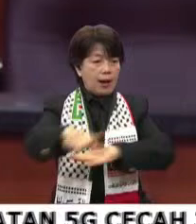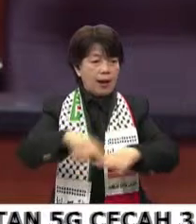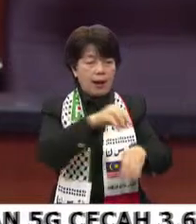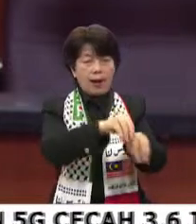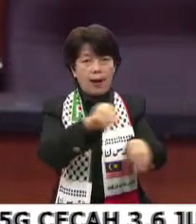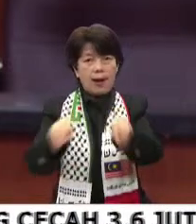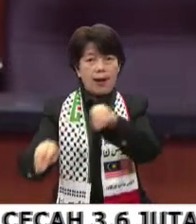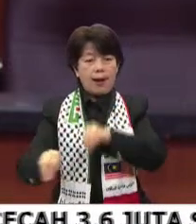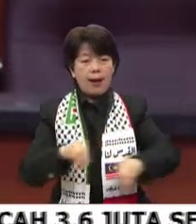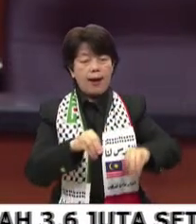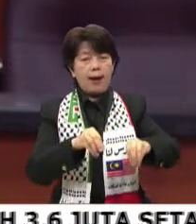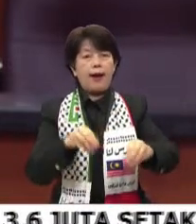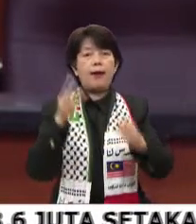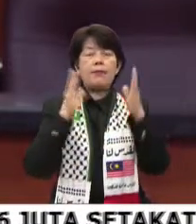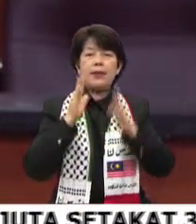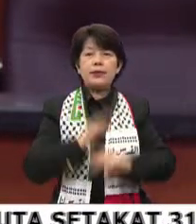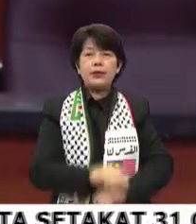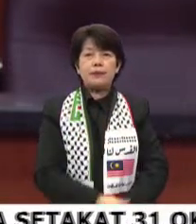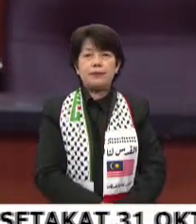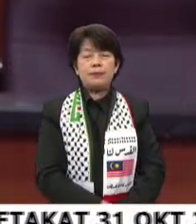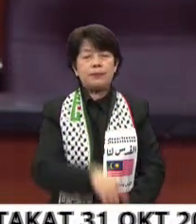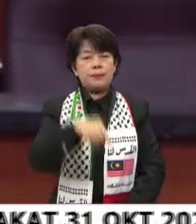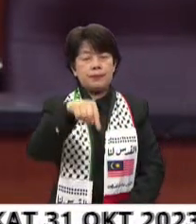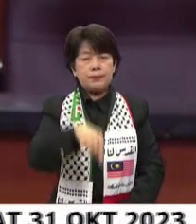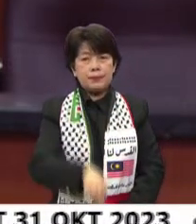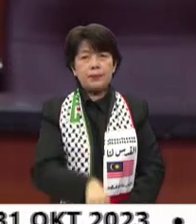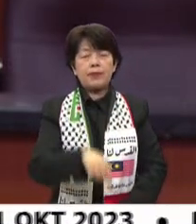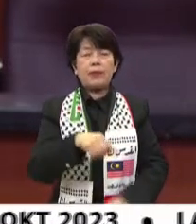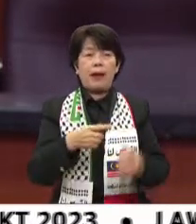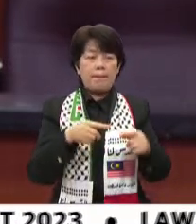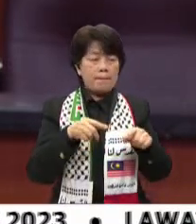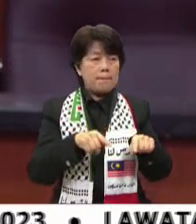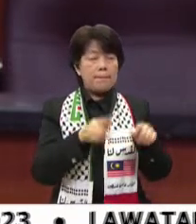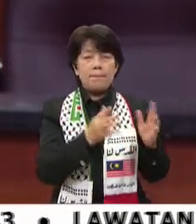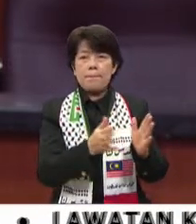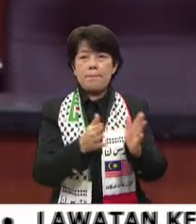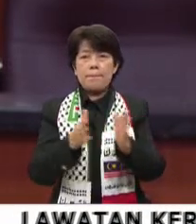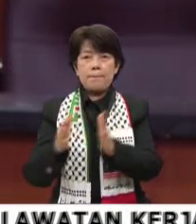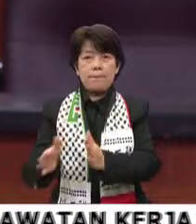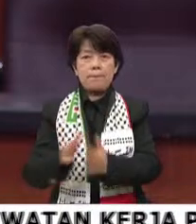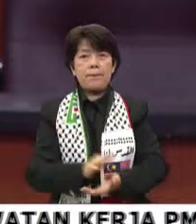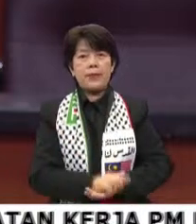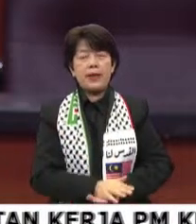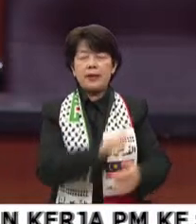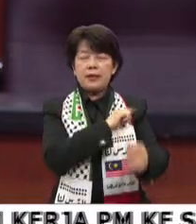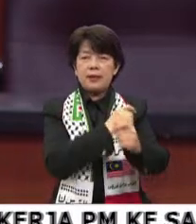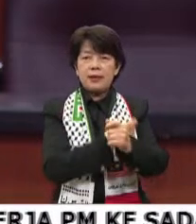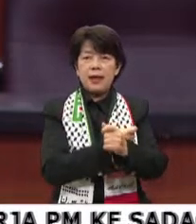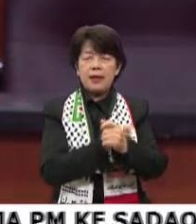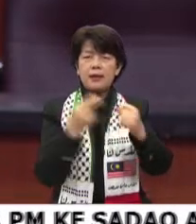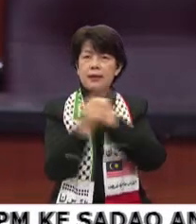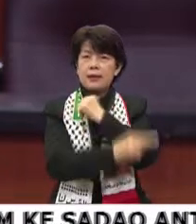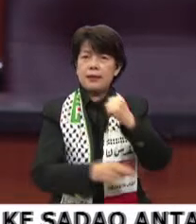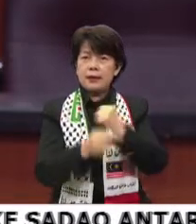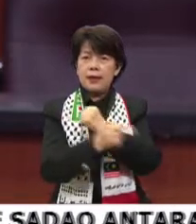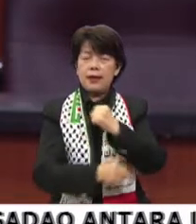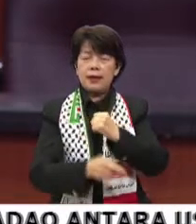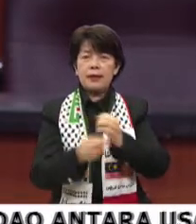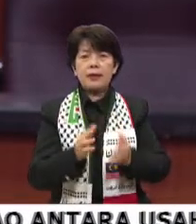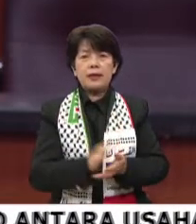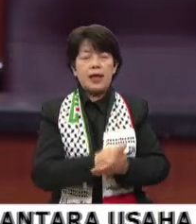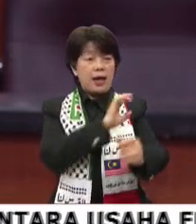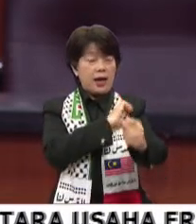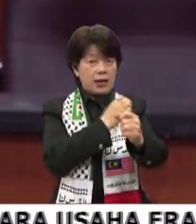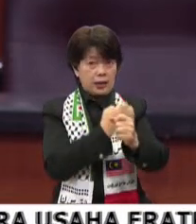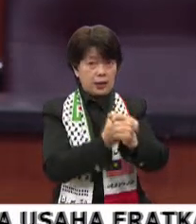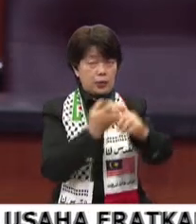tenaga negara oleh itu pelan Hala tuju peralihan tenaga negara iaitu National energy